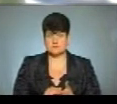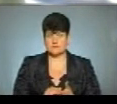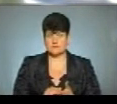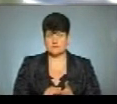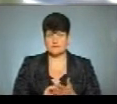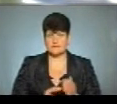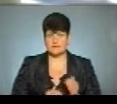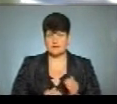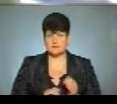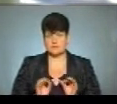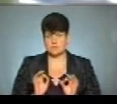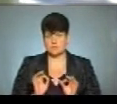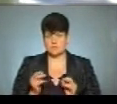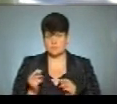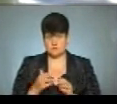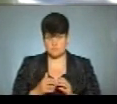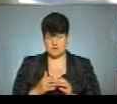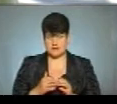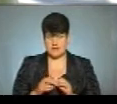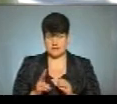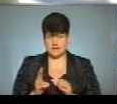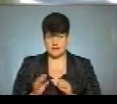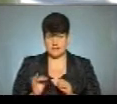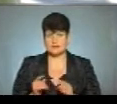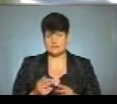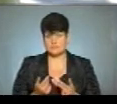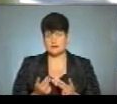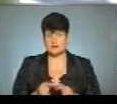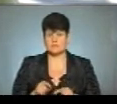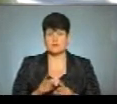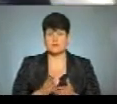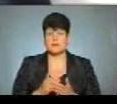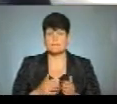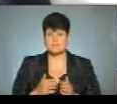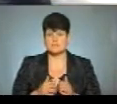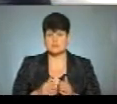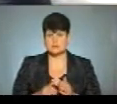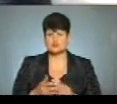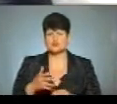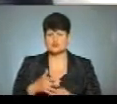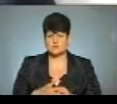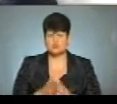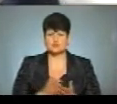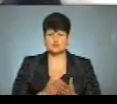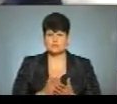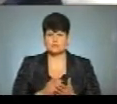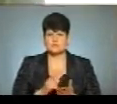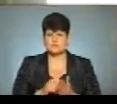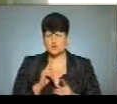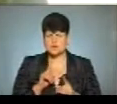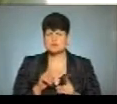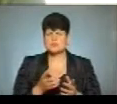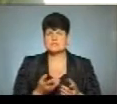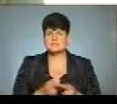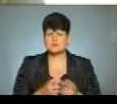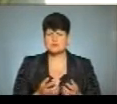комерційним фірмам за нормальними. Тобто посередниками стоїте? Так, вони стають посередниками. Зрозуміло, що чиновники міської ради щось з того отримують. Бо